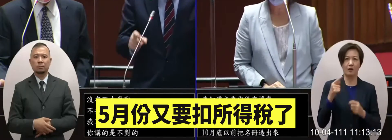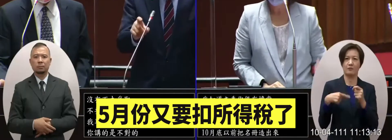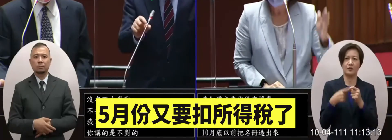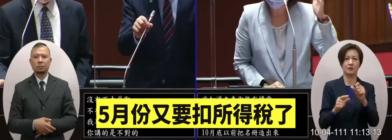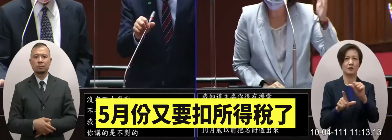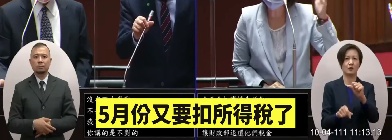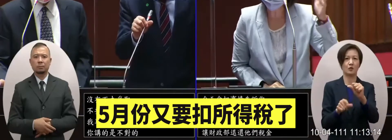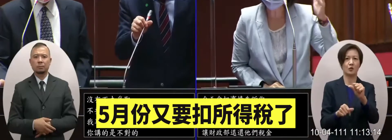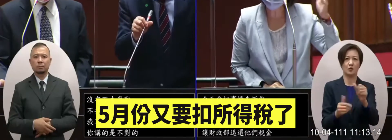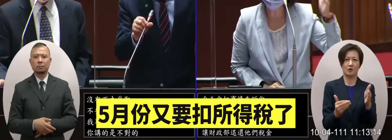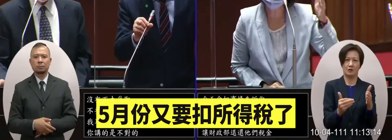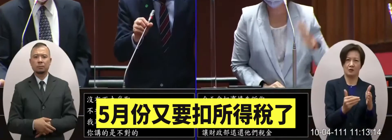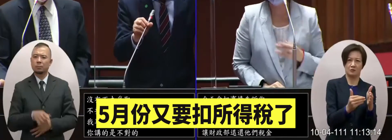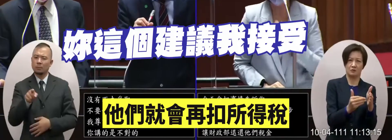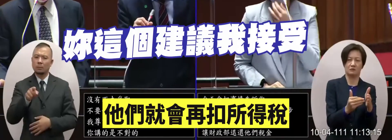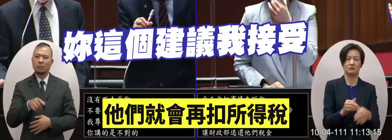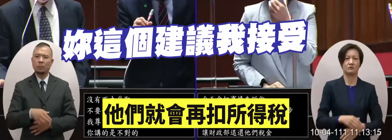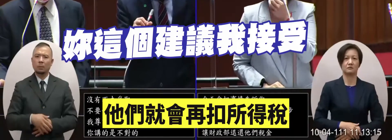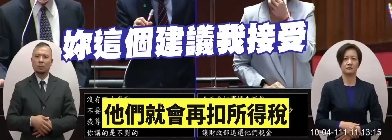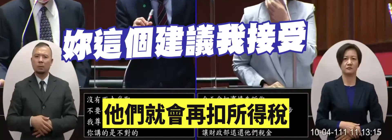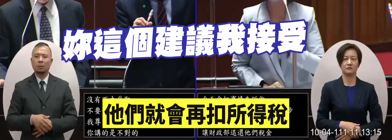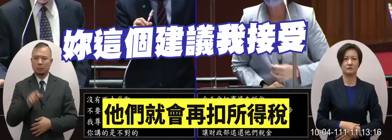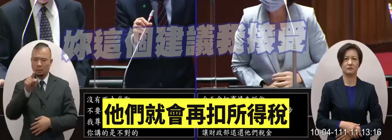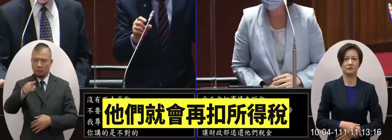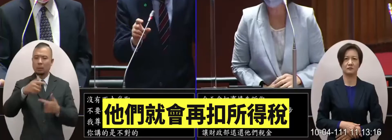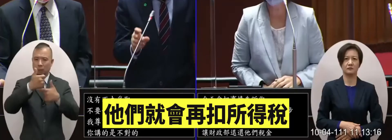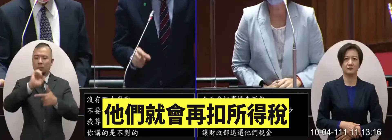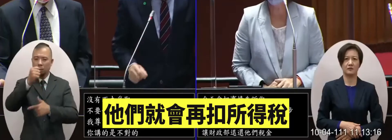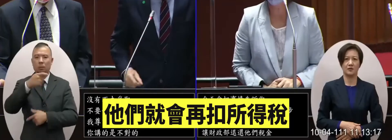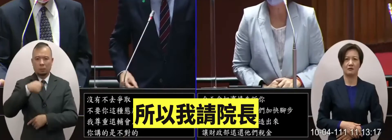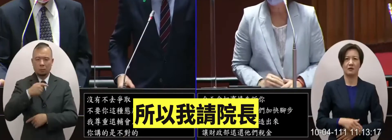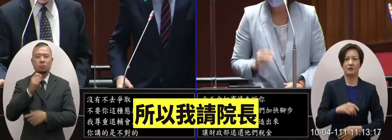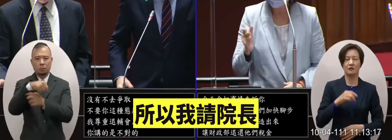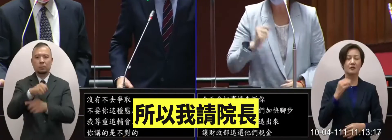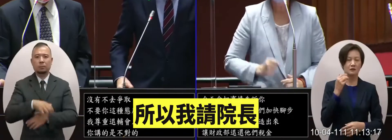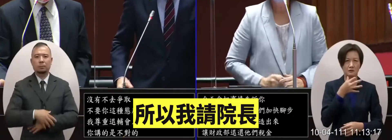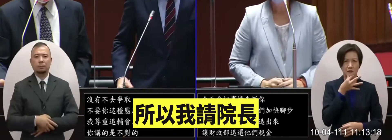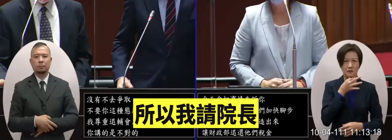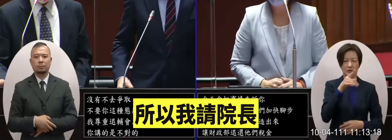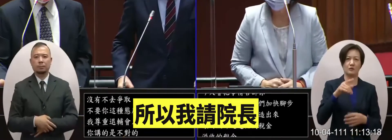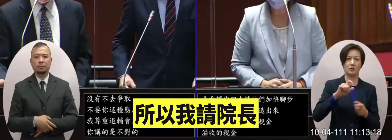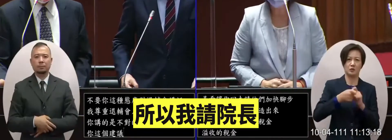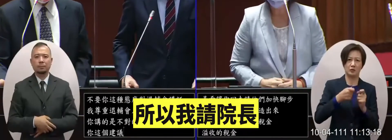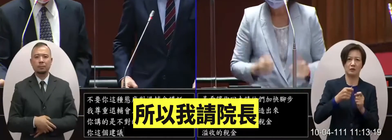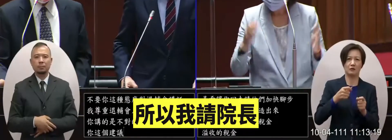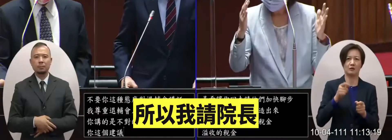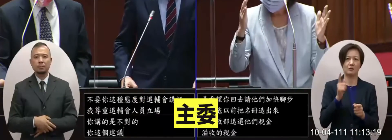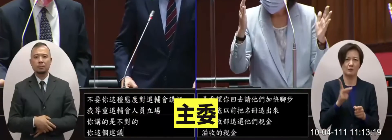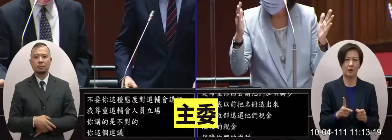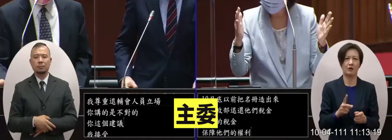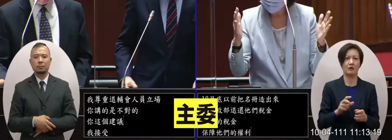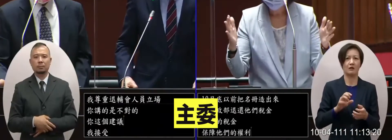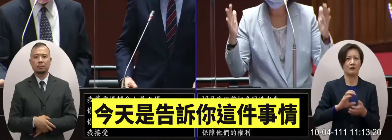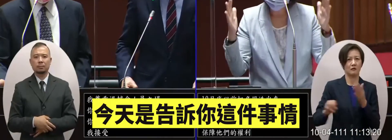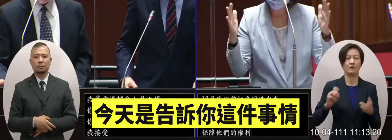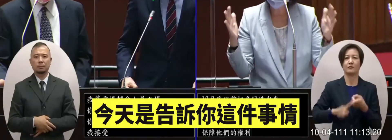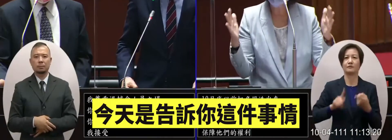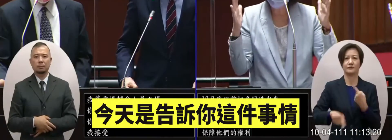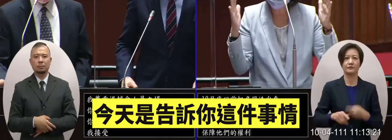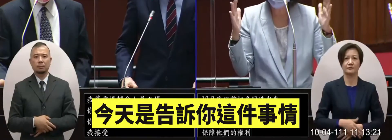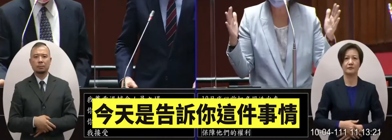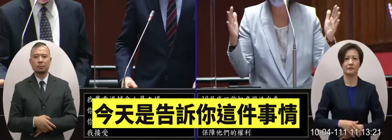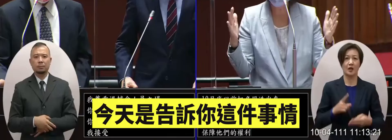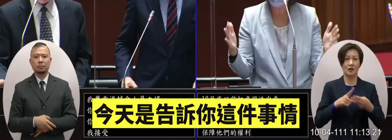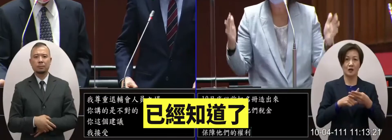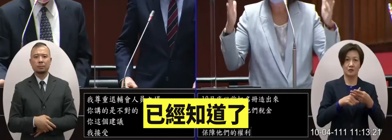5月份了，5月份又要扣所得税了，他们又会再扣所得税，所以我请院长、主委，今天